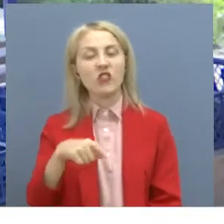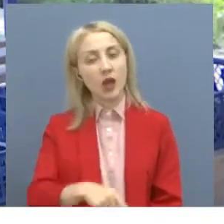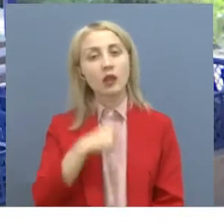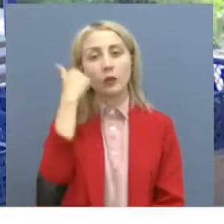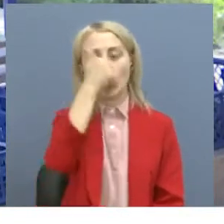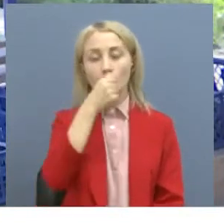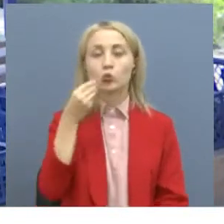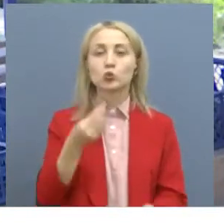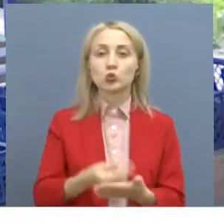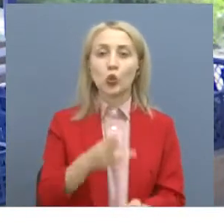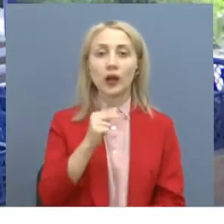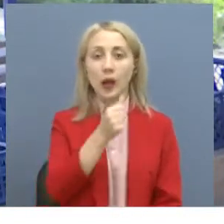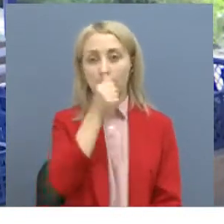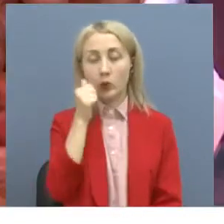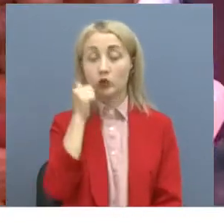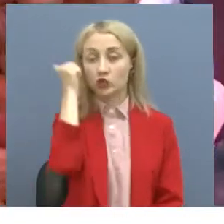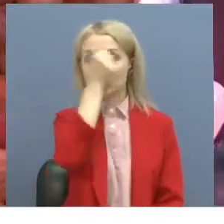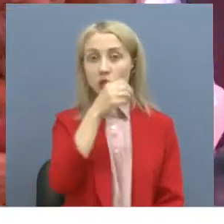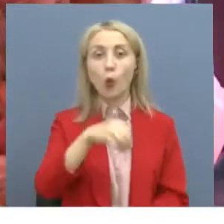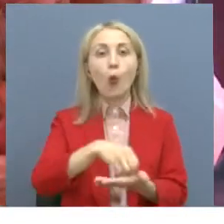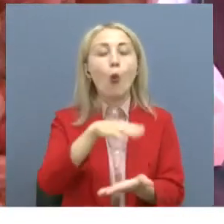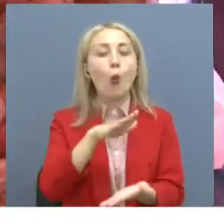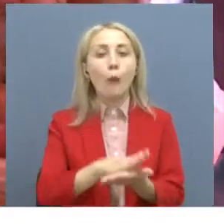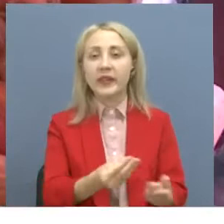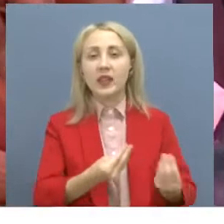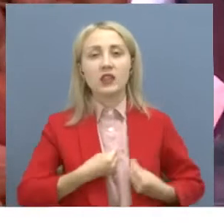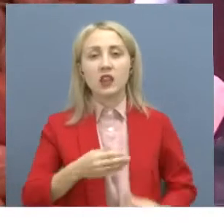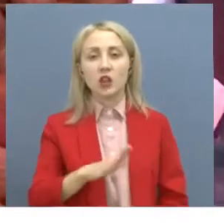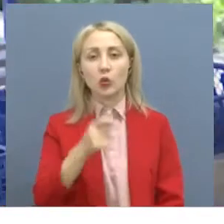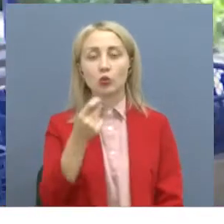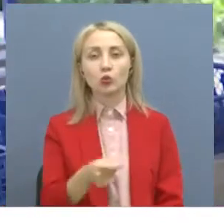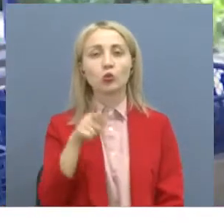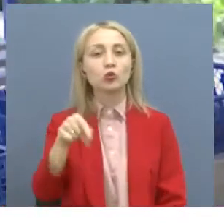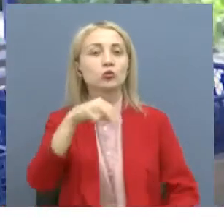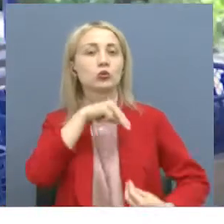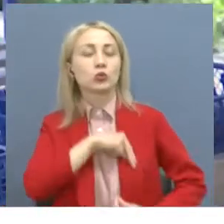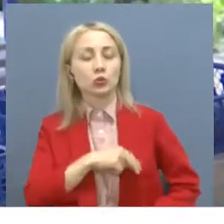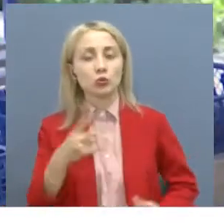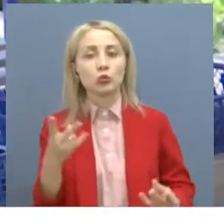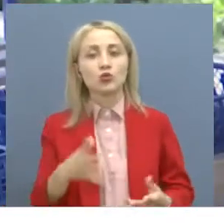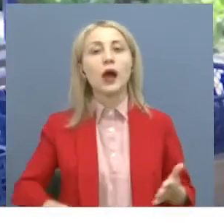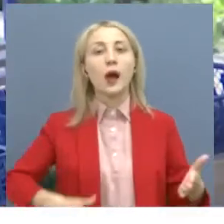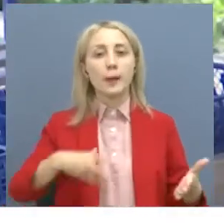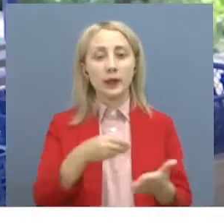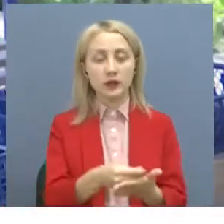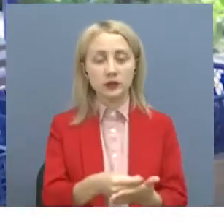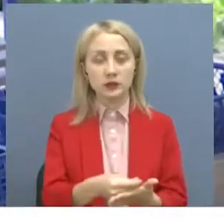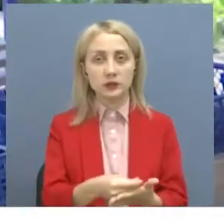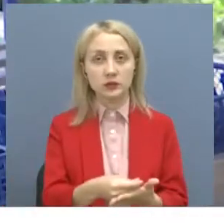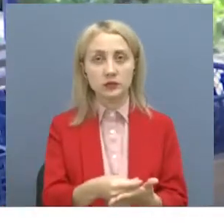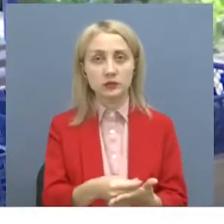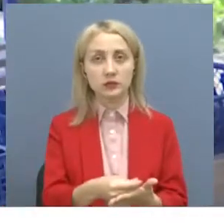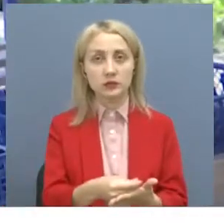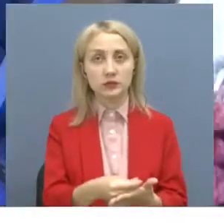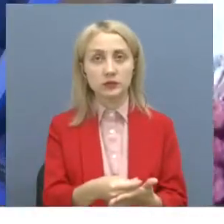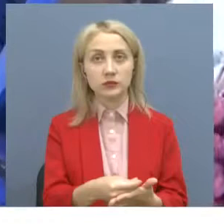соны 150 теңге, 200 теңге қосып сатамыз бұйырған. Былтыр уже бағасы жақсы төменде болатын. Биыл